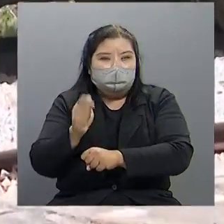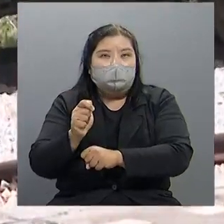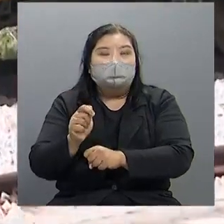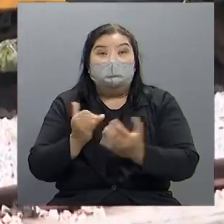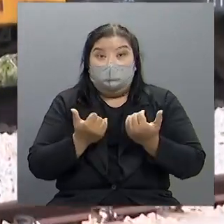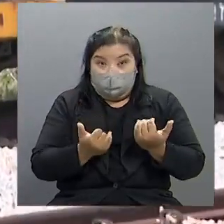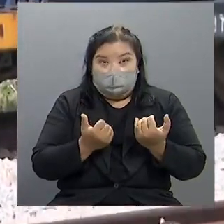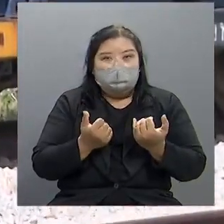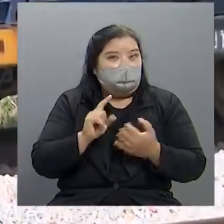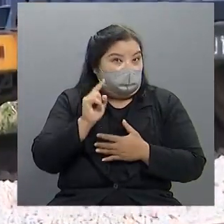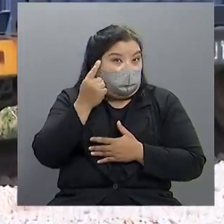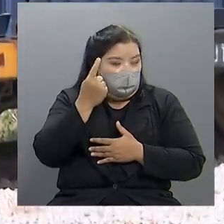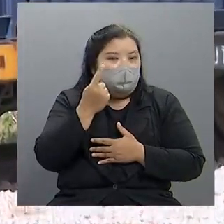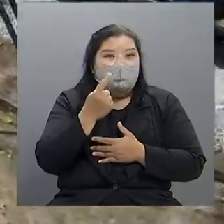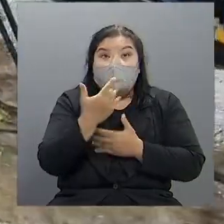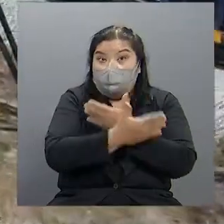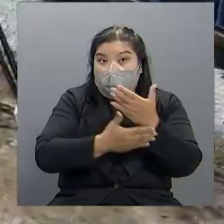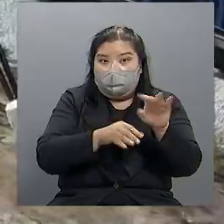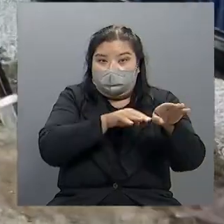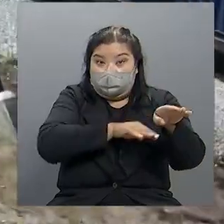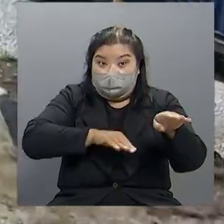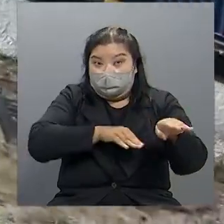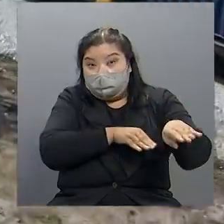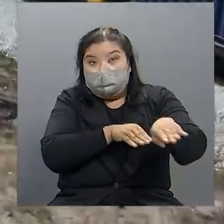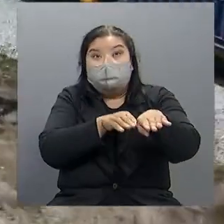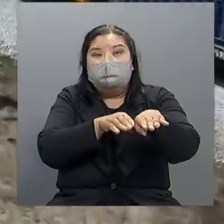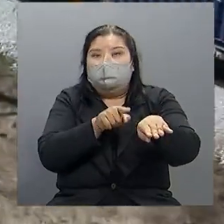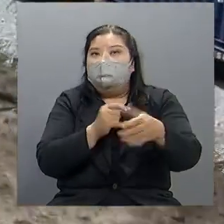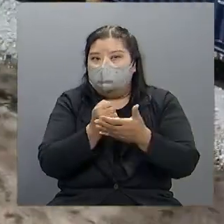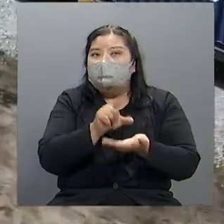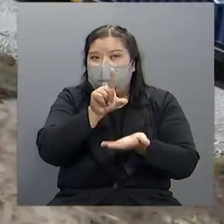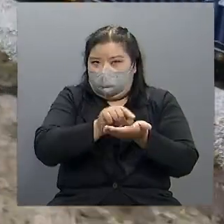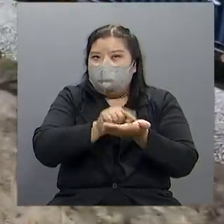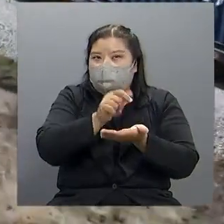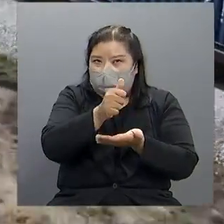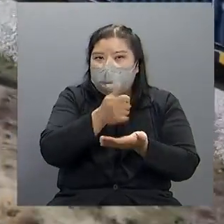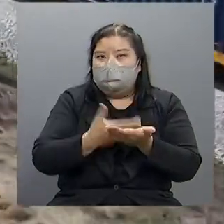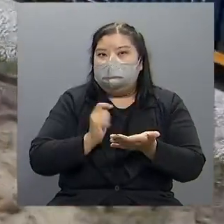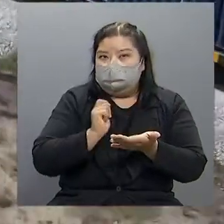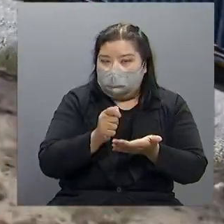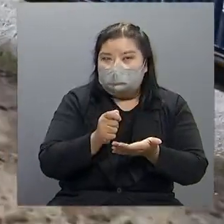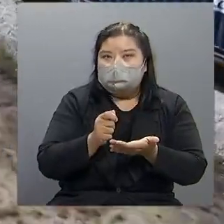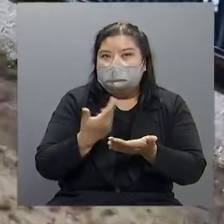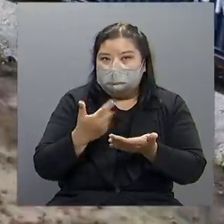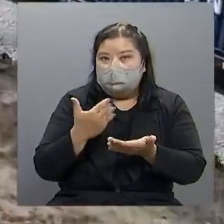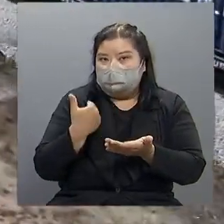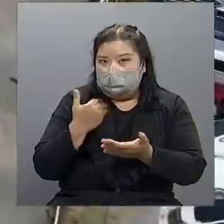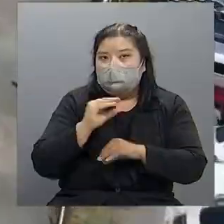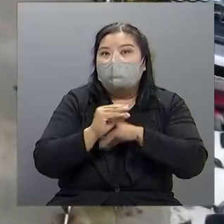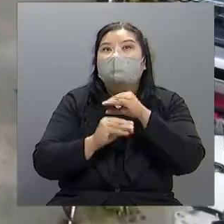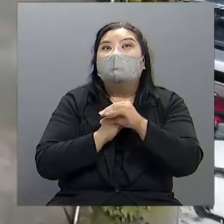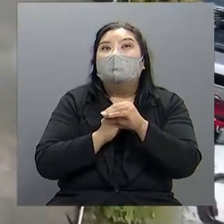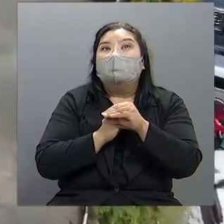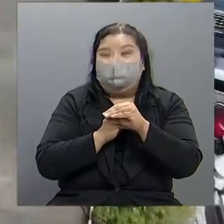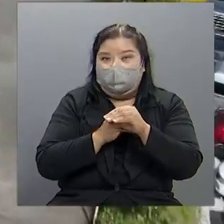การขนส่งทางรางก็เป็นทางเลือกที่จะช่วยลดต้นทุนค่าขนส่งได้ประกอบกับ โครงการก่อสร้างรถไฟทางคู่เส้นทาง